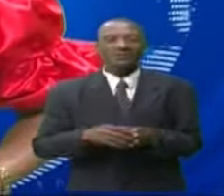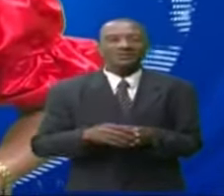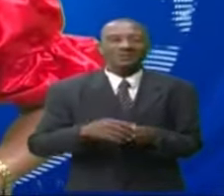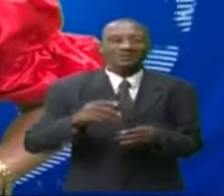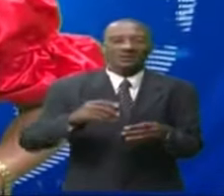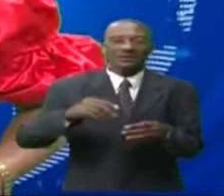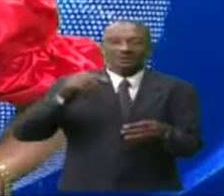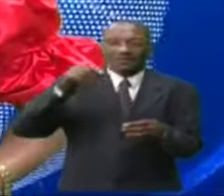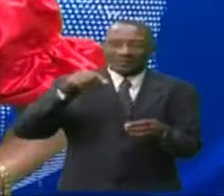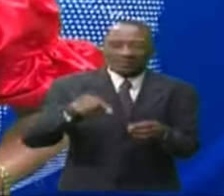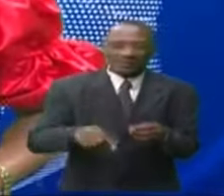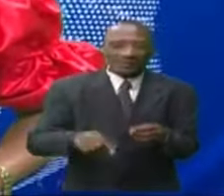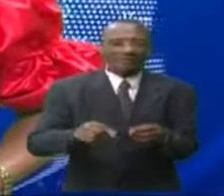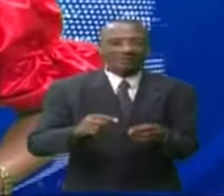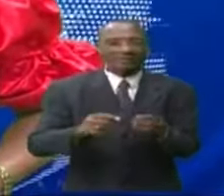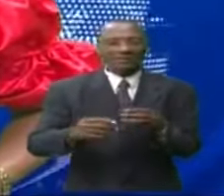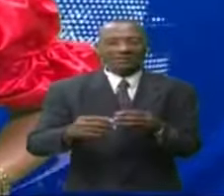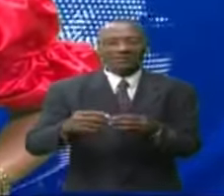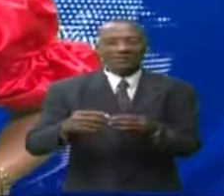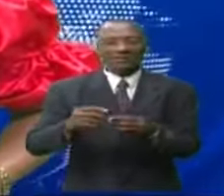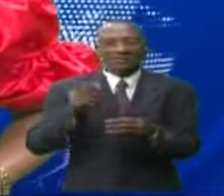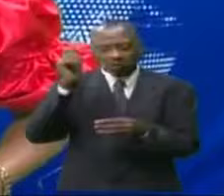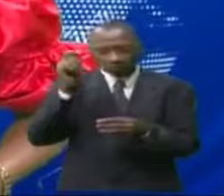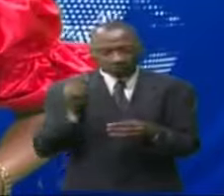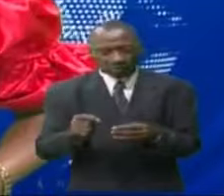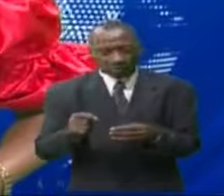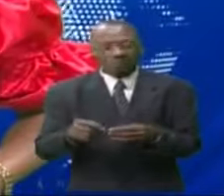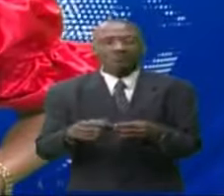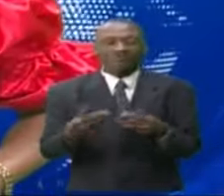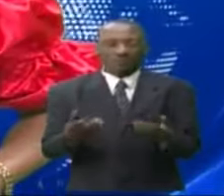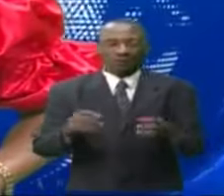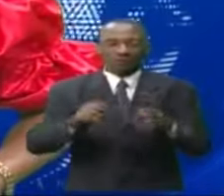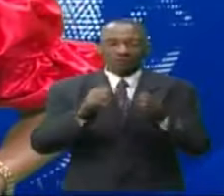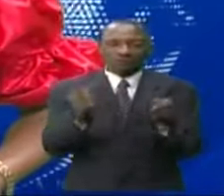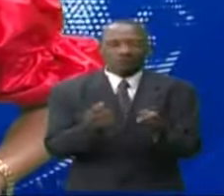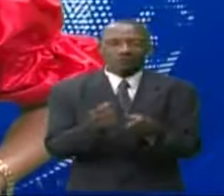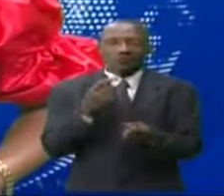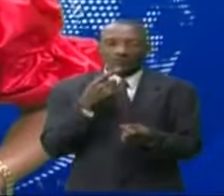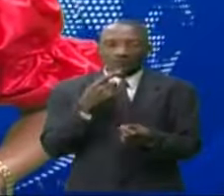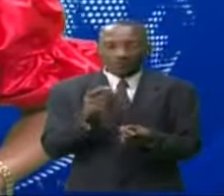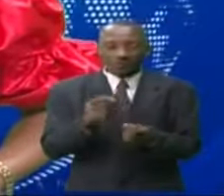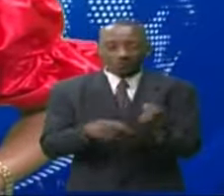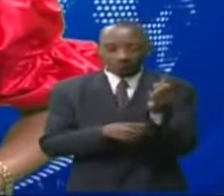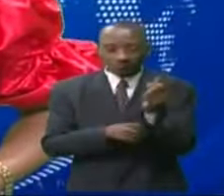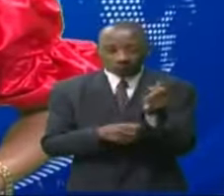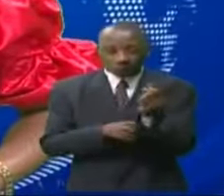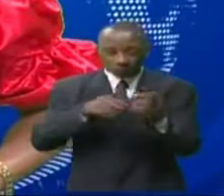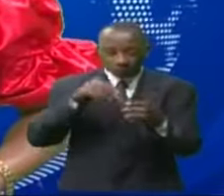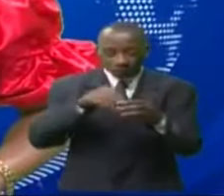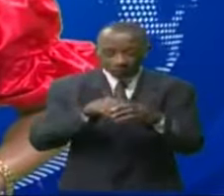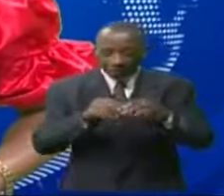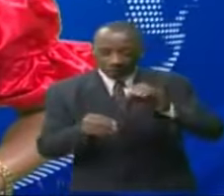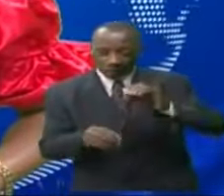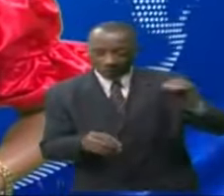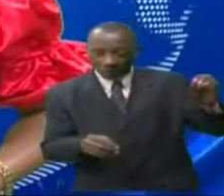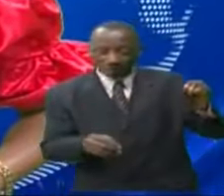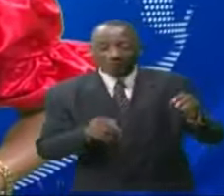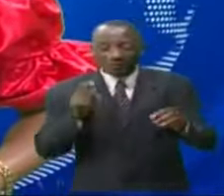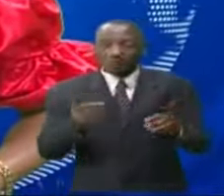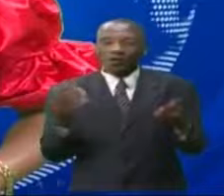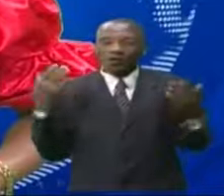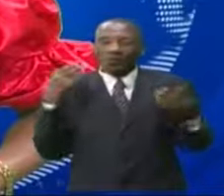C Tai la Régie des e s prix les abonnés concernés de bien vouloir se